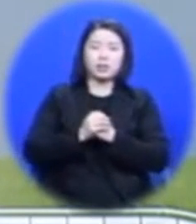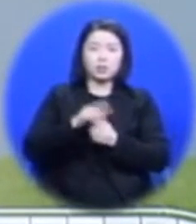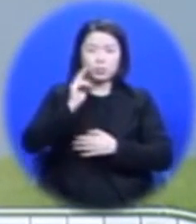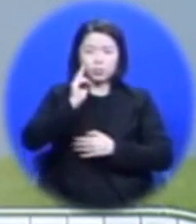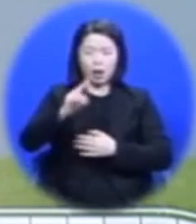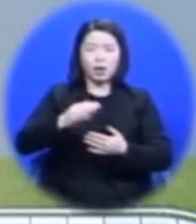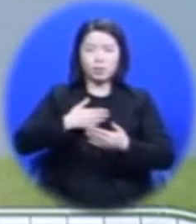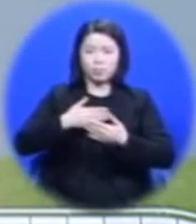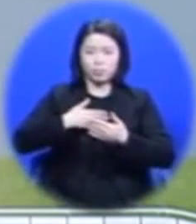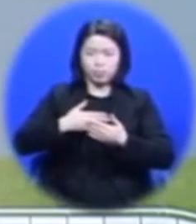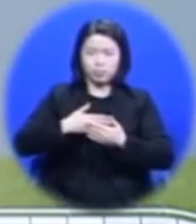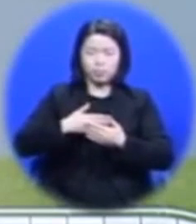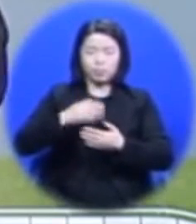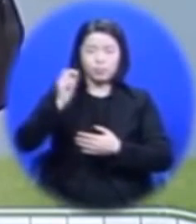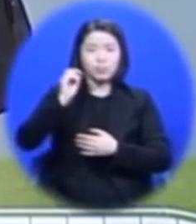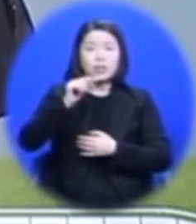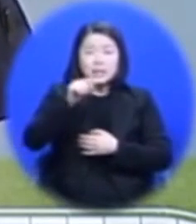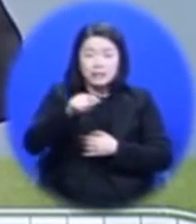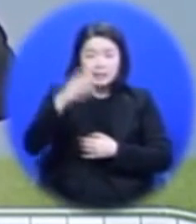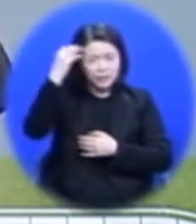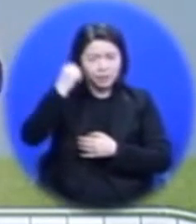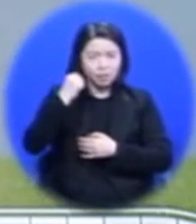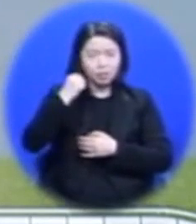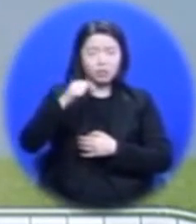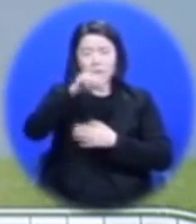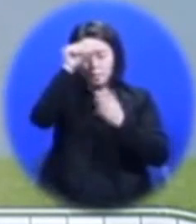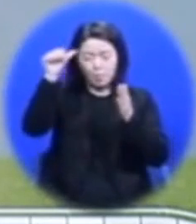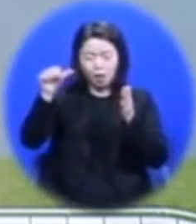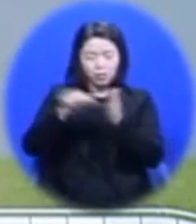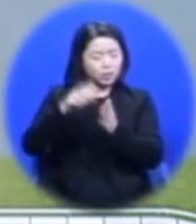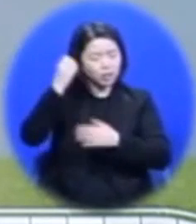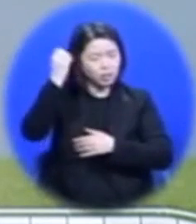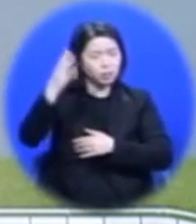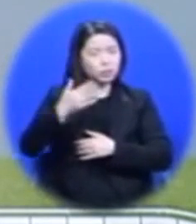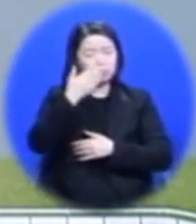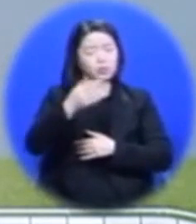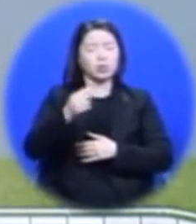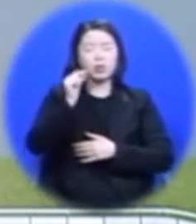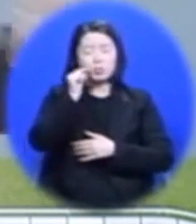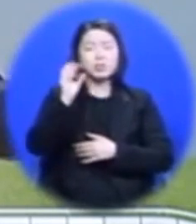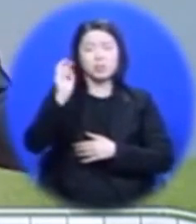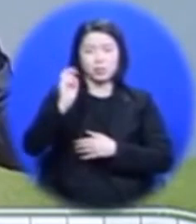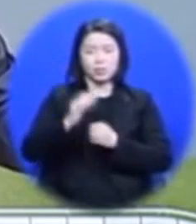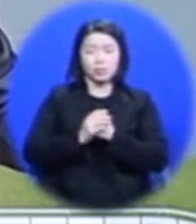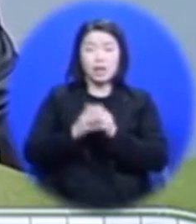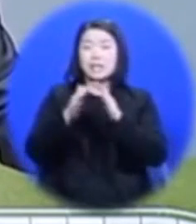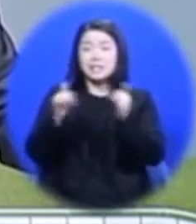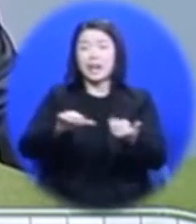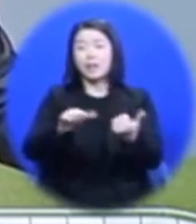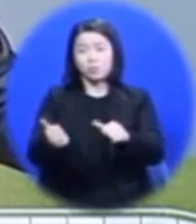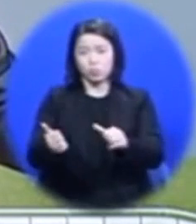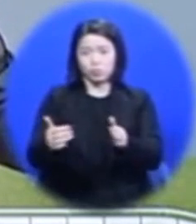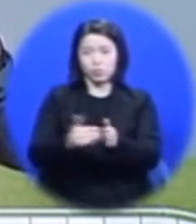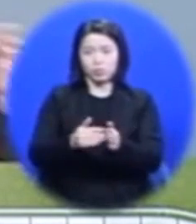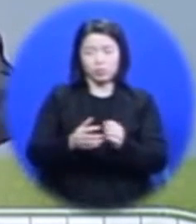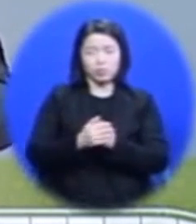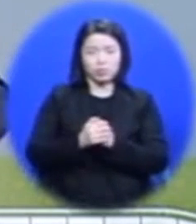극심한 두려움에 사로잡. 아마 그 기억을 거의 평생 잊을 수가 없을 거예요. 사람이 죽었어요, 사람이.